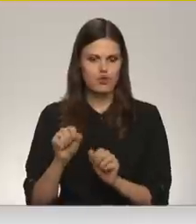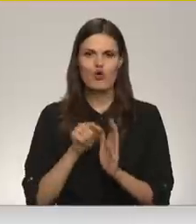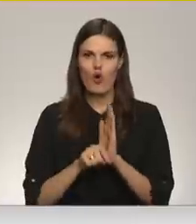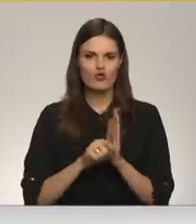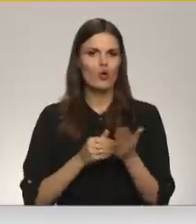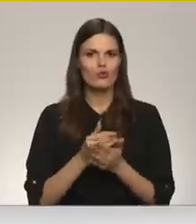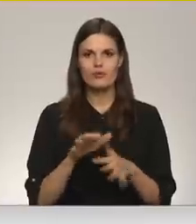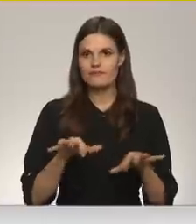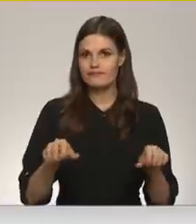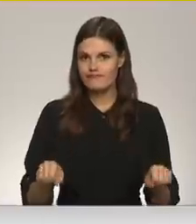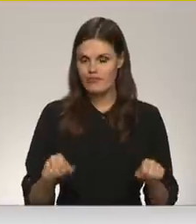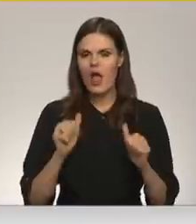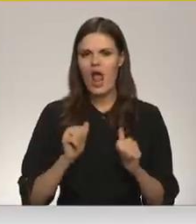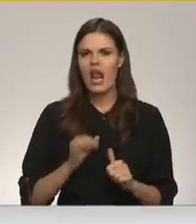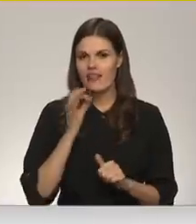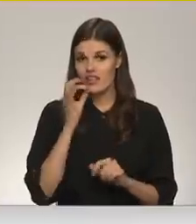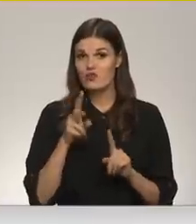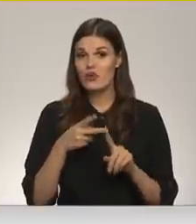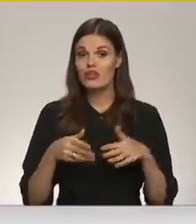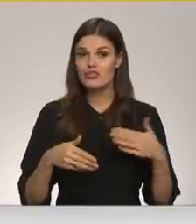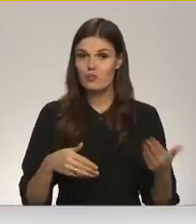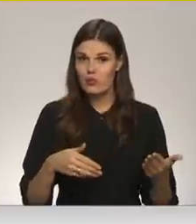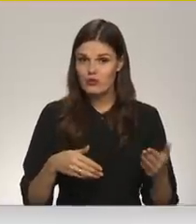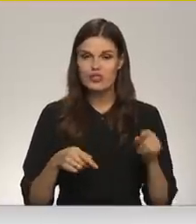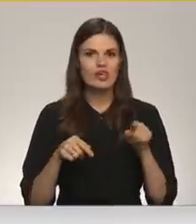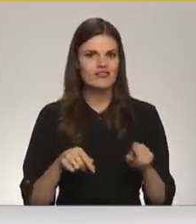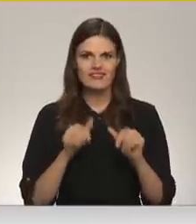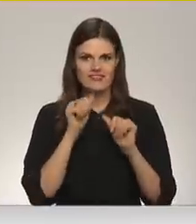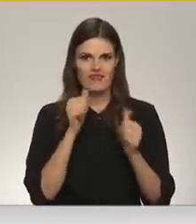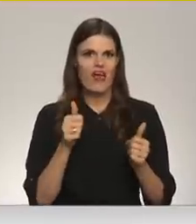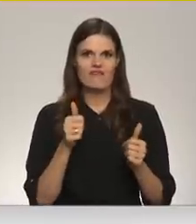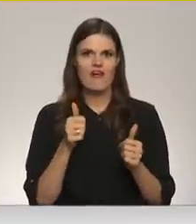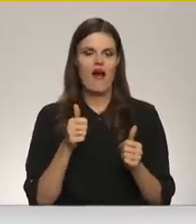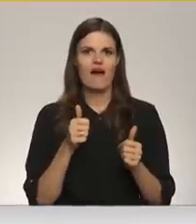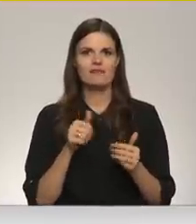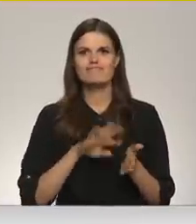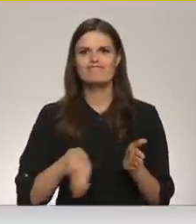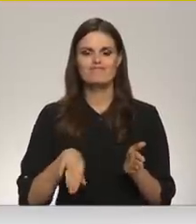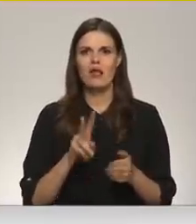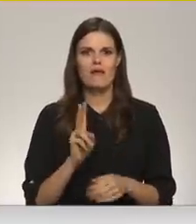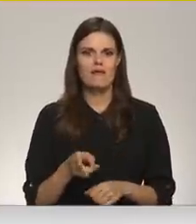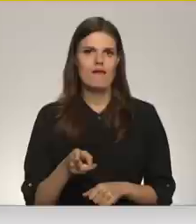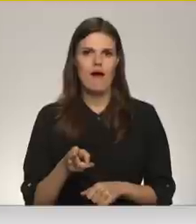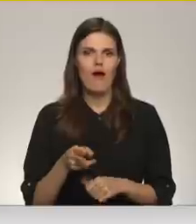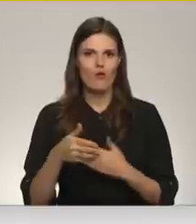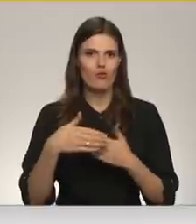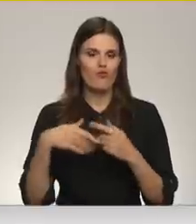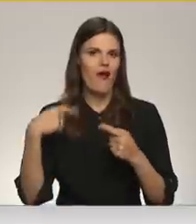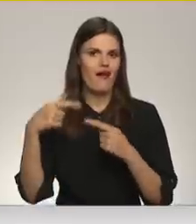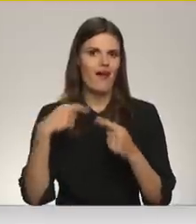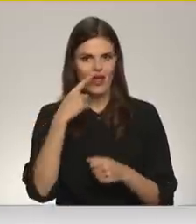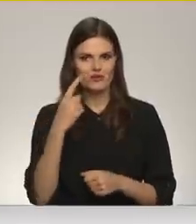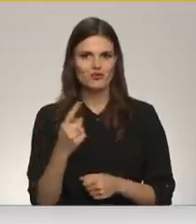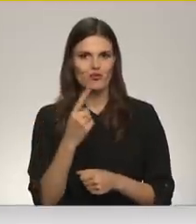tiem. Jāatzīst, ka no otras puses šis nevar izslēgt arī to, ka tuvākajās